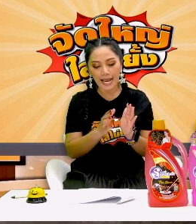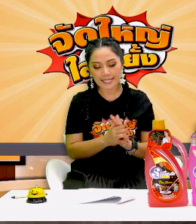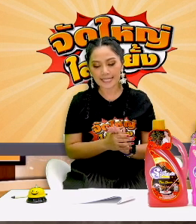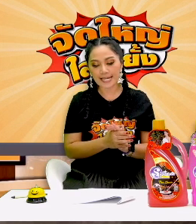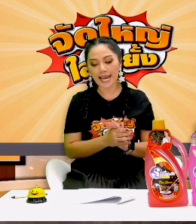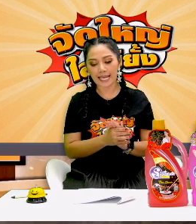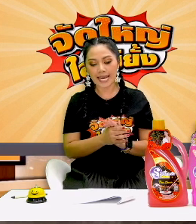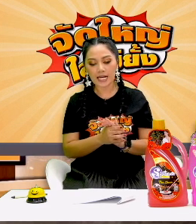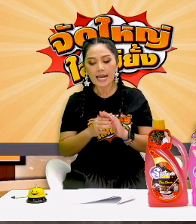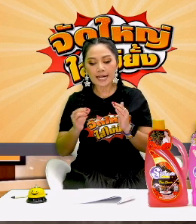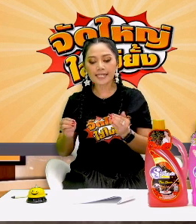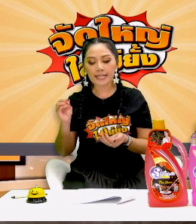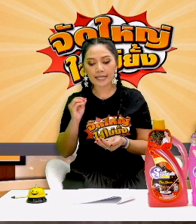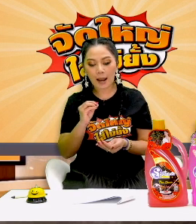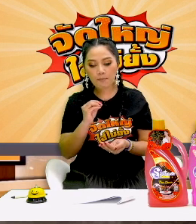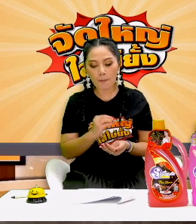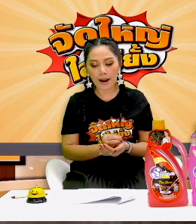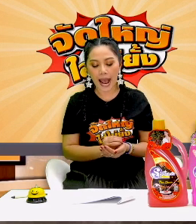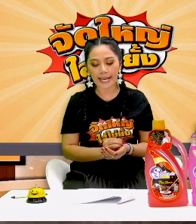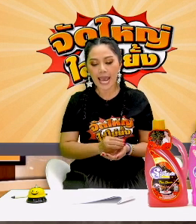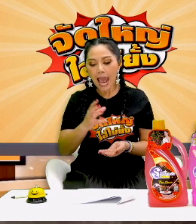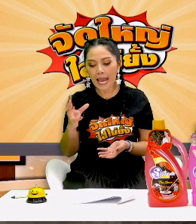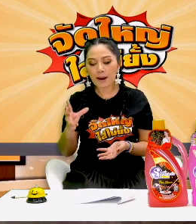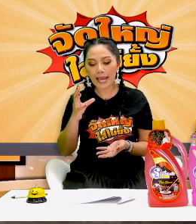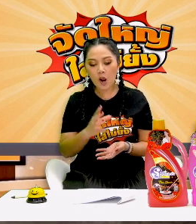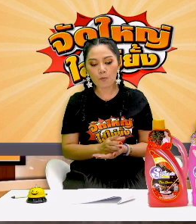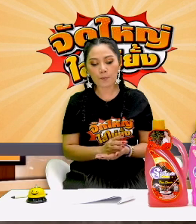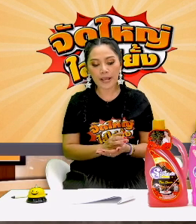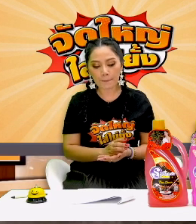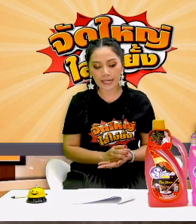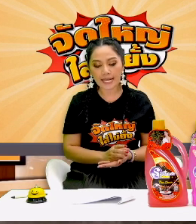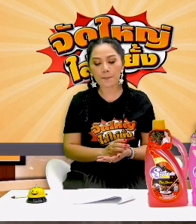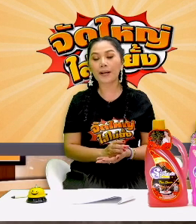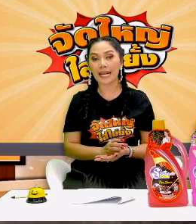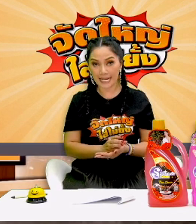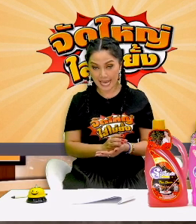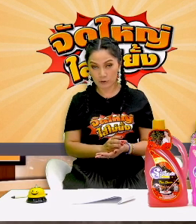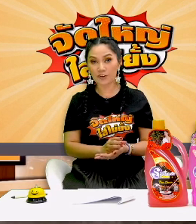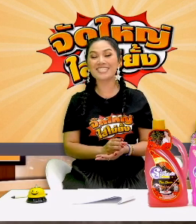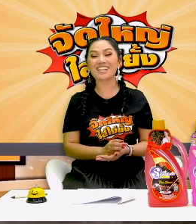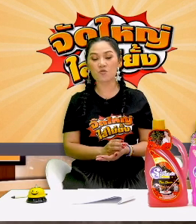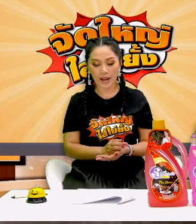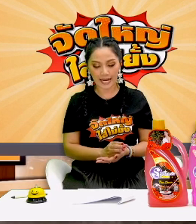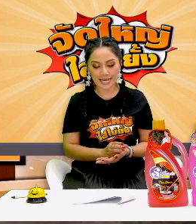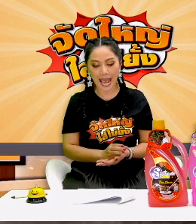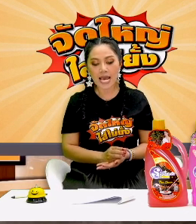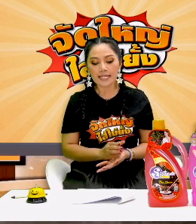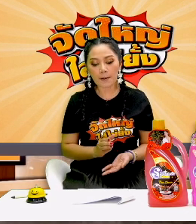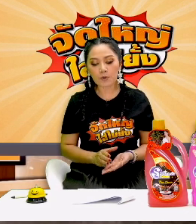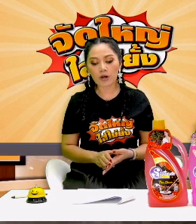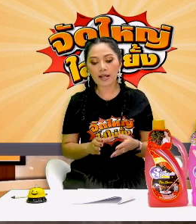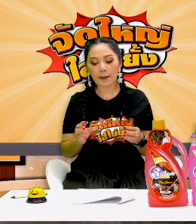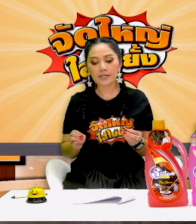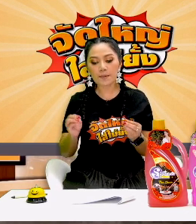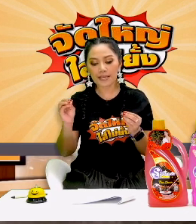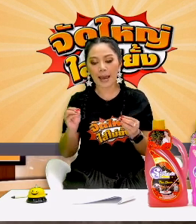จากการเสร็จสิ้นงานเลี้ยงเนื่องจากได้รับมอบหมายให้มาให้ข้อมูลเพียงประเด็นนี้ประเด็นเดียวเจ้าหน้าที่สาธารณสุขว่าอย่างนั้นนะตำ